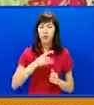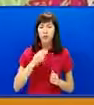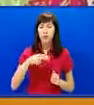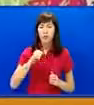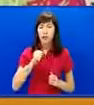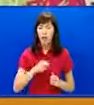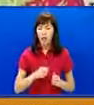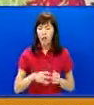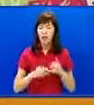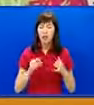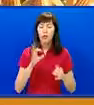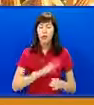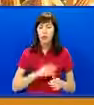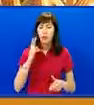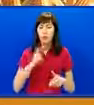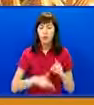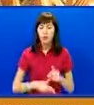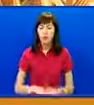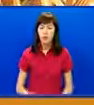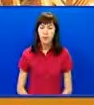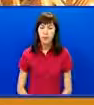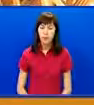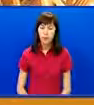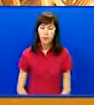потери почвенного плодородия.